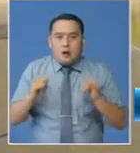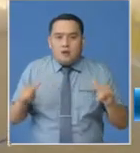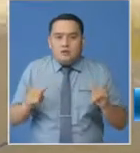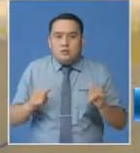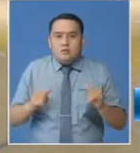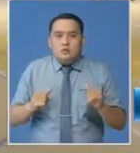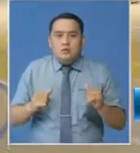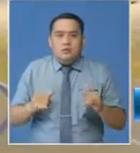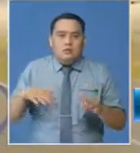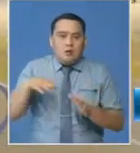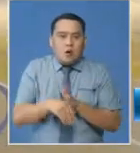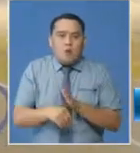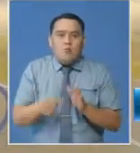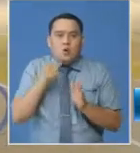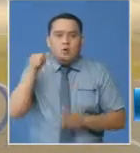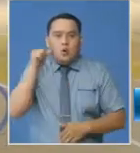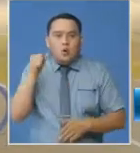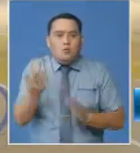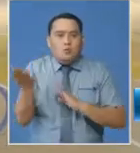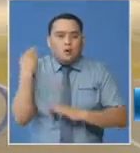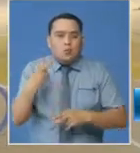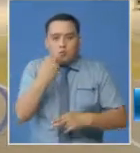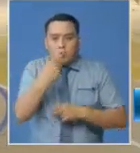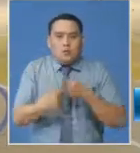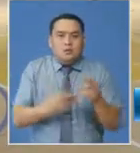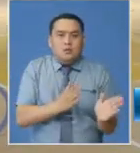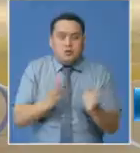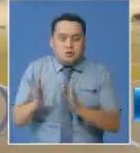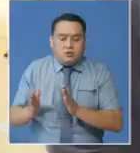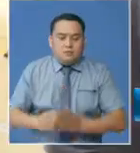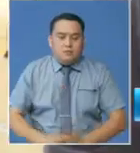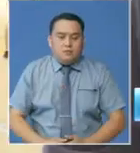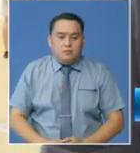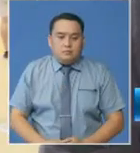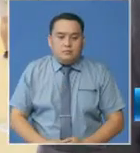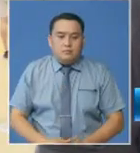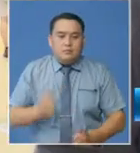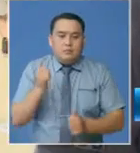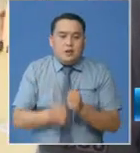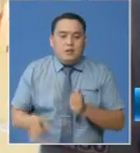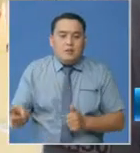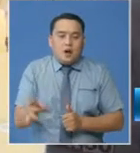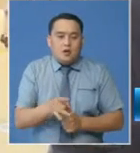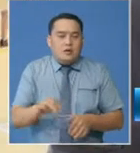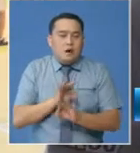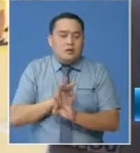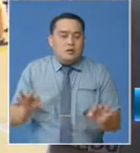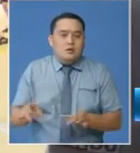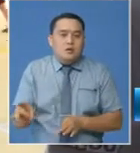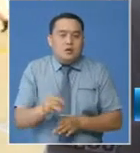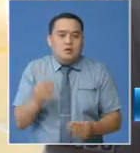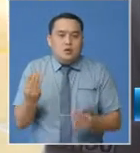основе уже заложенных в прошлые годы добрых победных традиций. В каждом районе есть отличные игроки,